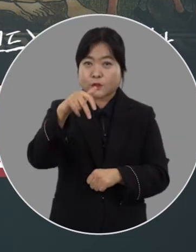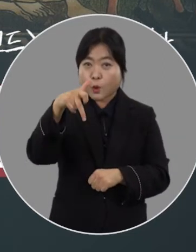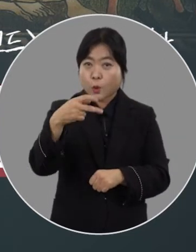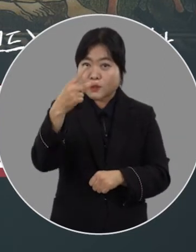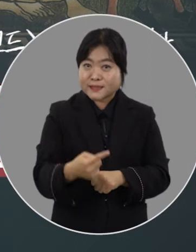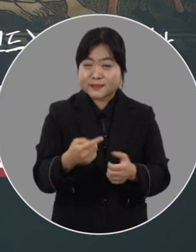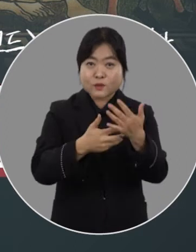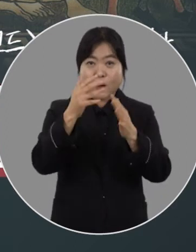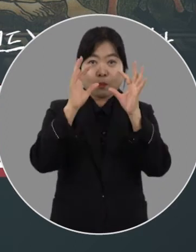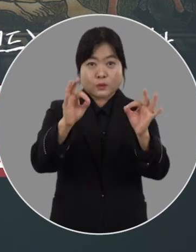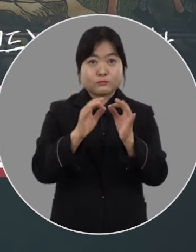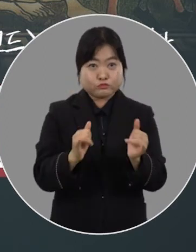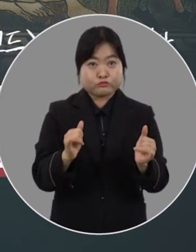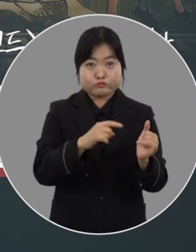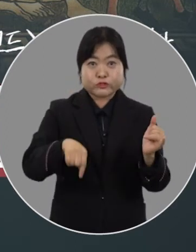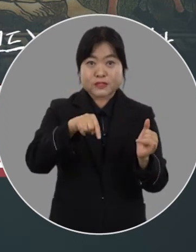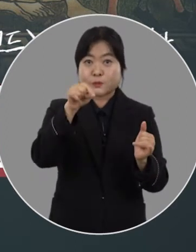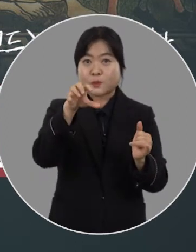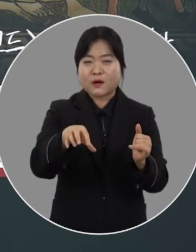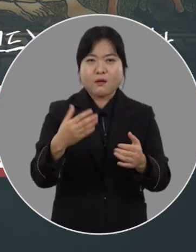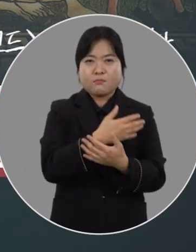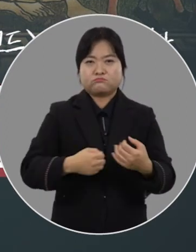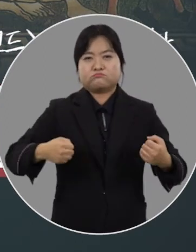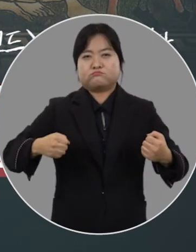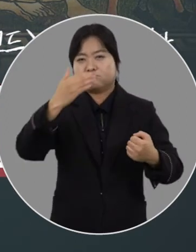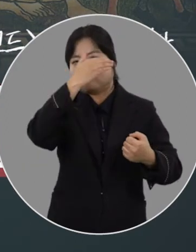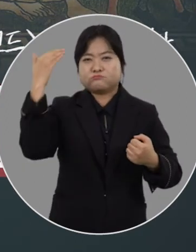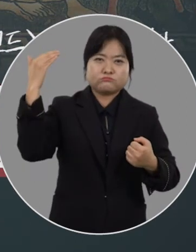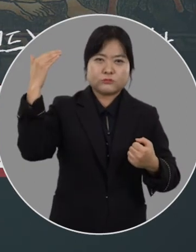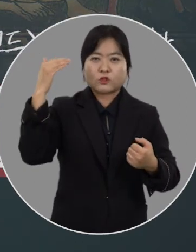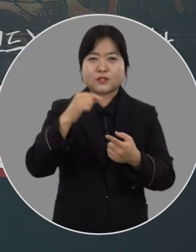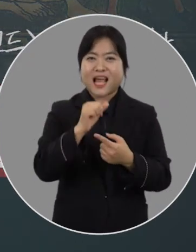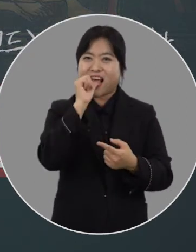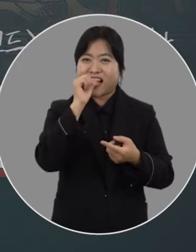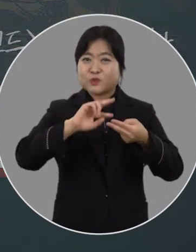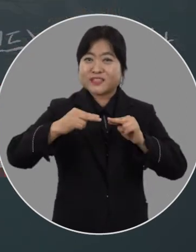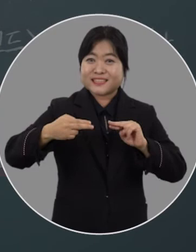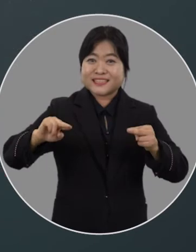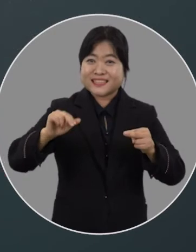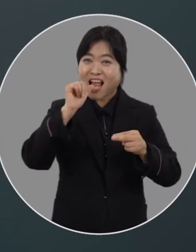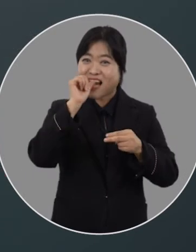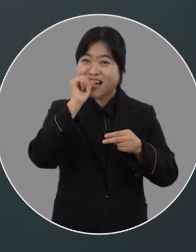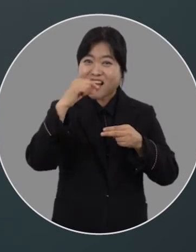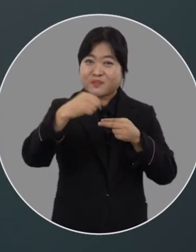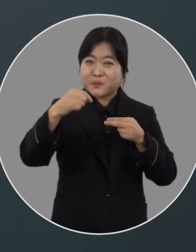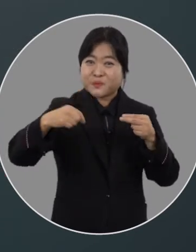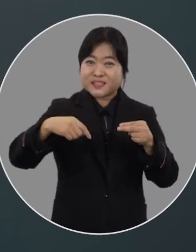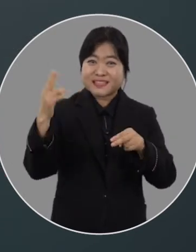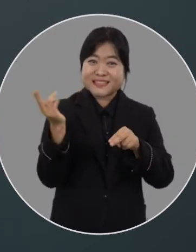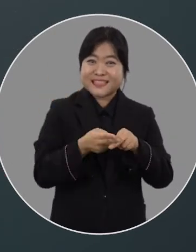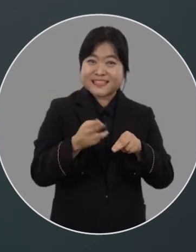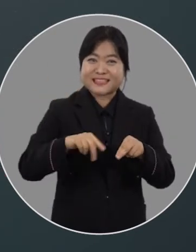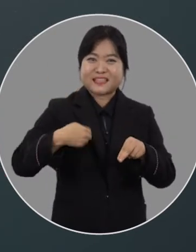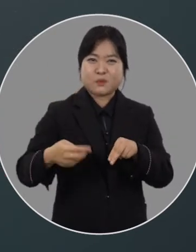보신 사람들께서는 그곳에서 건장한 청년이 쇠 사슬이 박혀있는 채찍을 가지고